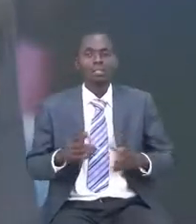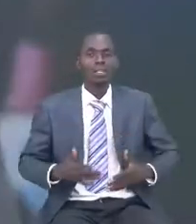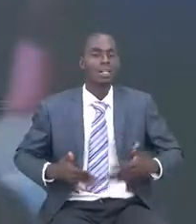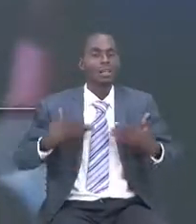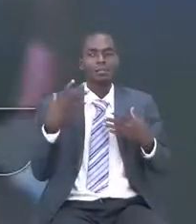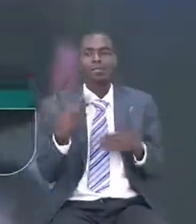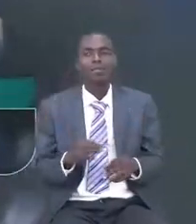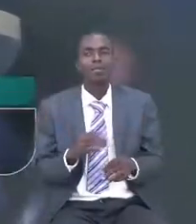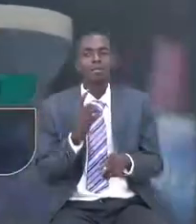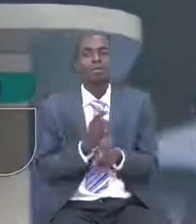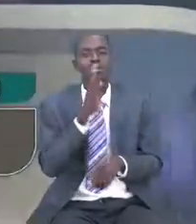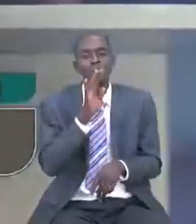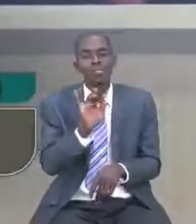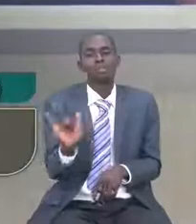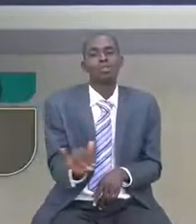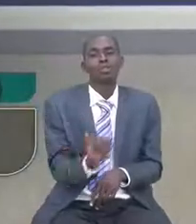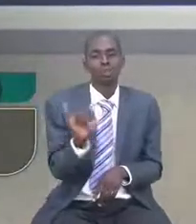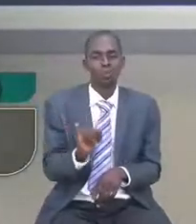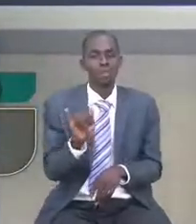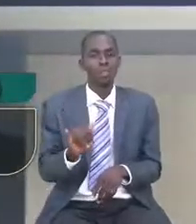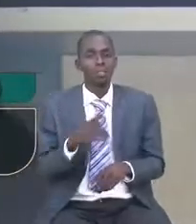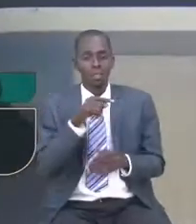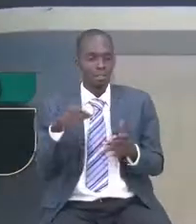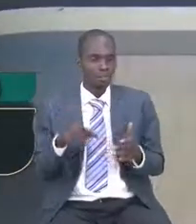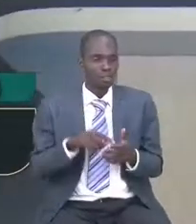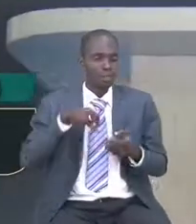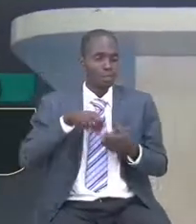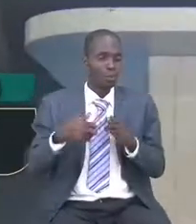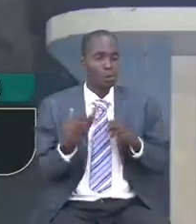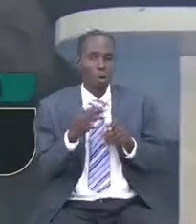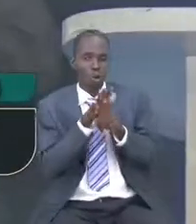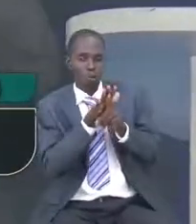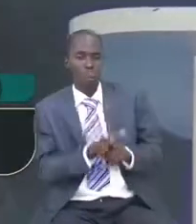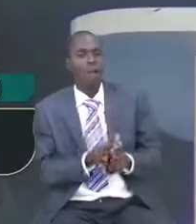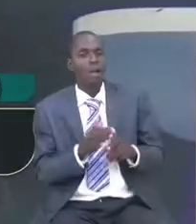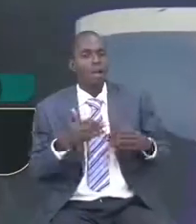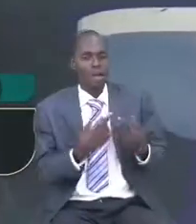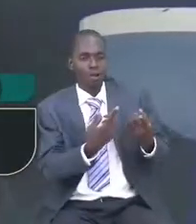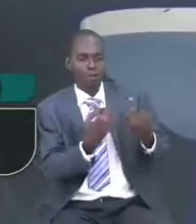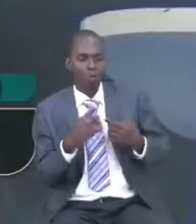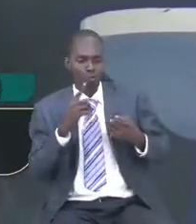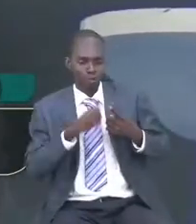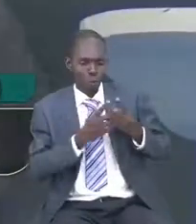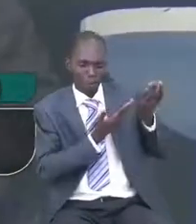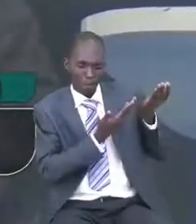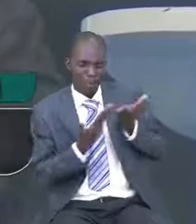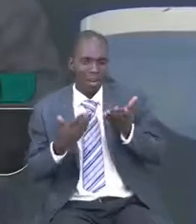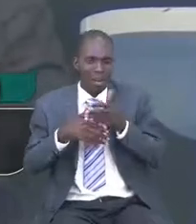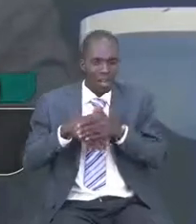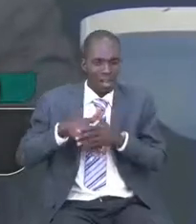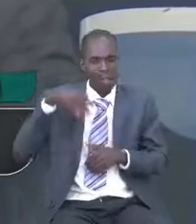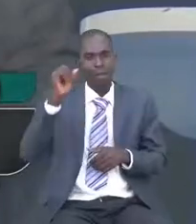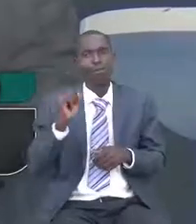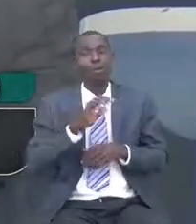coussi-coussa. Ce problème de pression est venu pour presser de ma